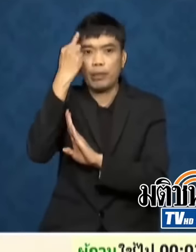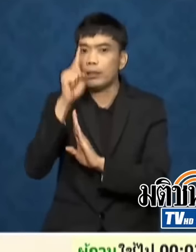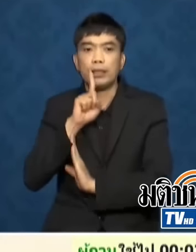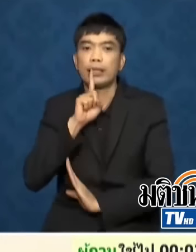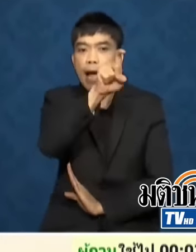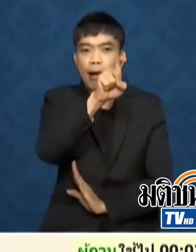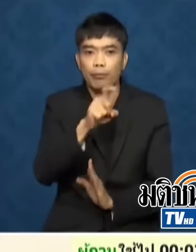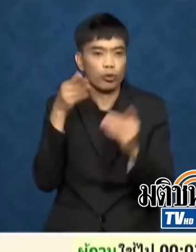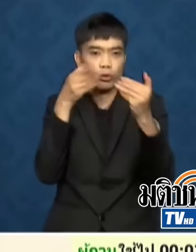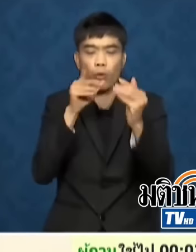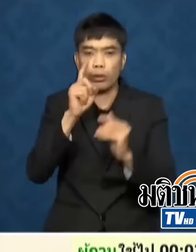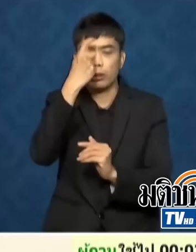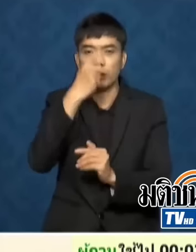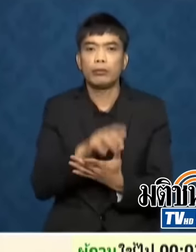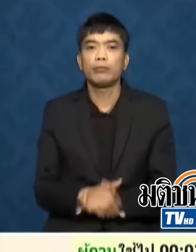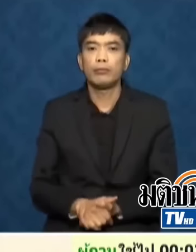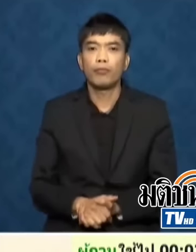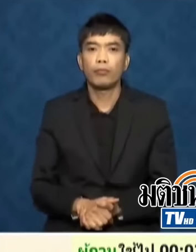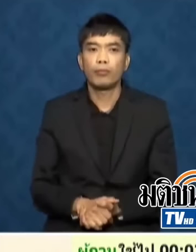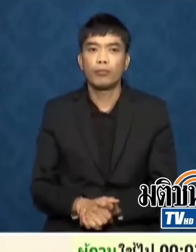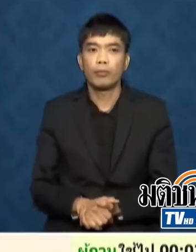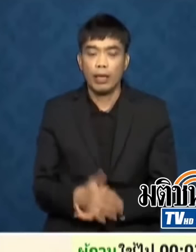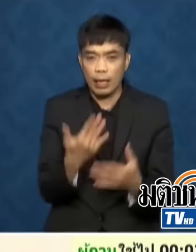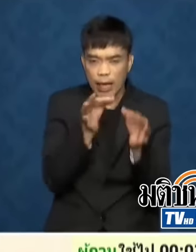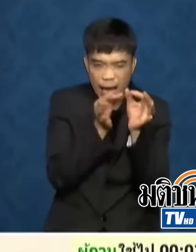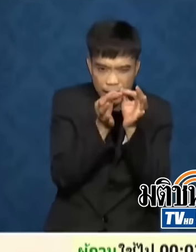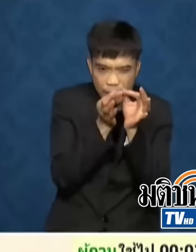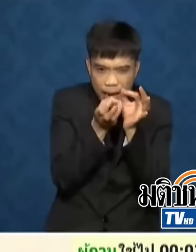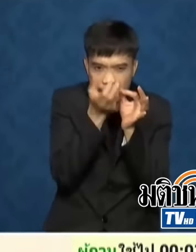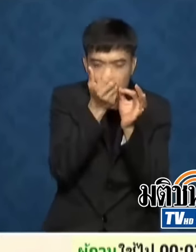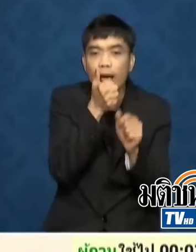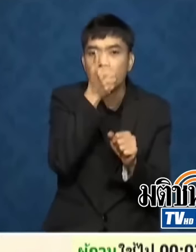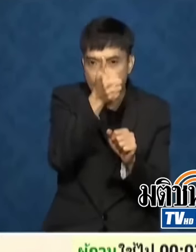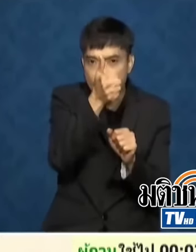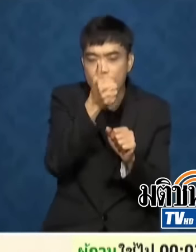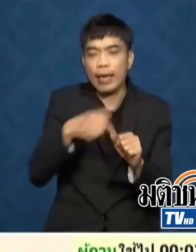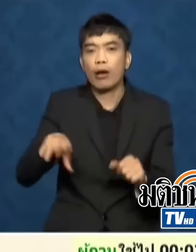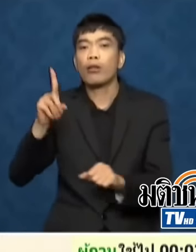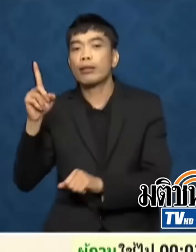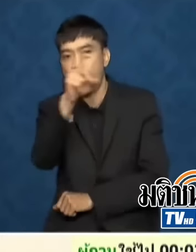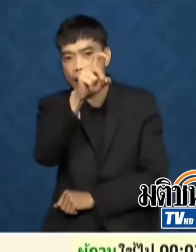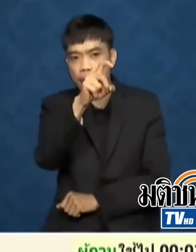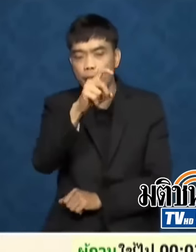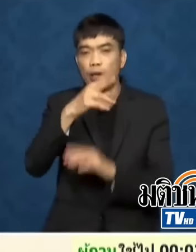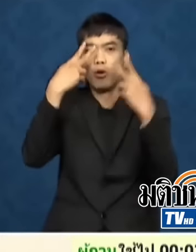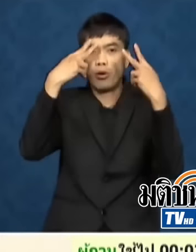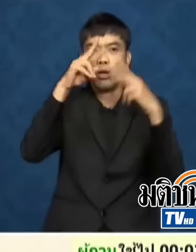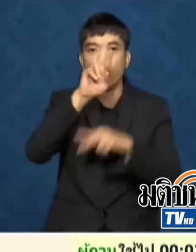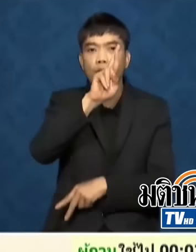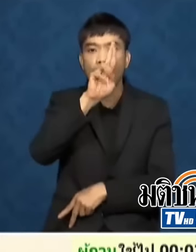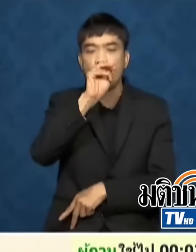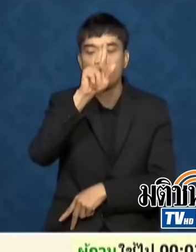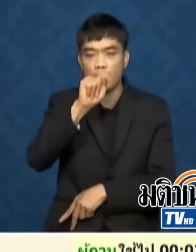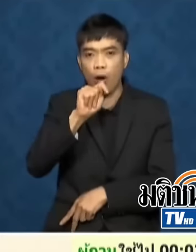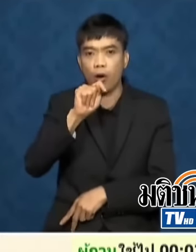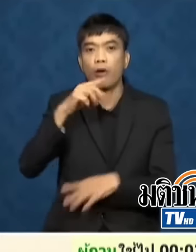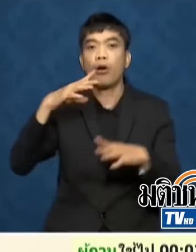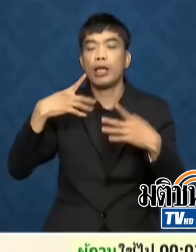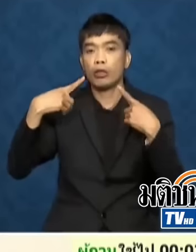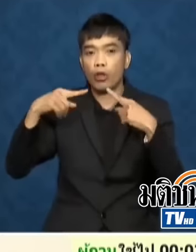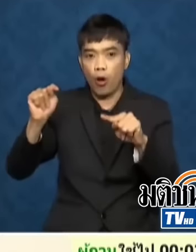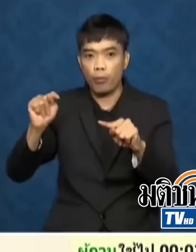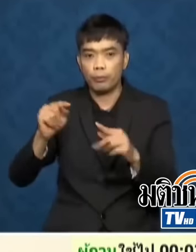อีกครั้งที่สองแต่ว่าเมื่อท่านตั้งคำถามแล้วผมให้ท่านอธิบายนิดนึงเพื่อท่านรัฐมนตรีจะได้สะดวกในการตอบนะครับ ครั้งนี้ผมขอสไ